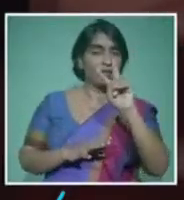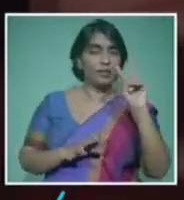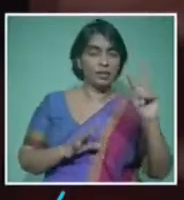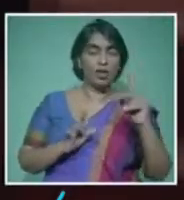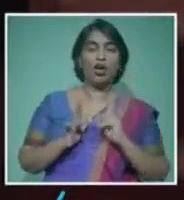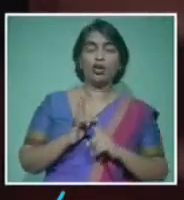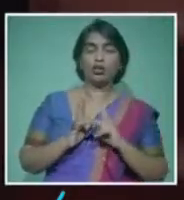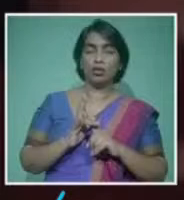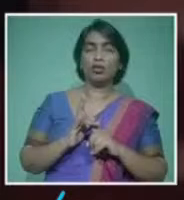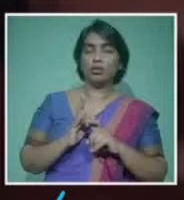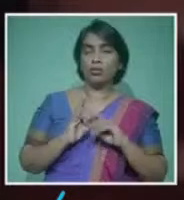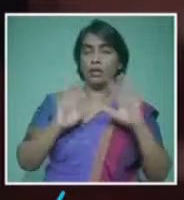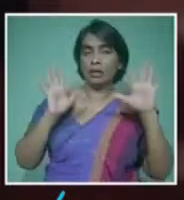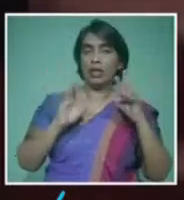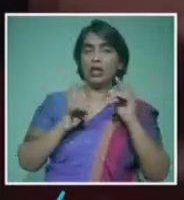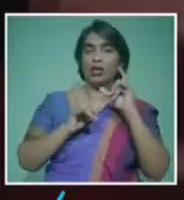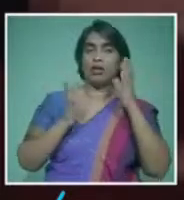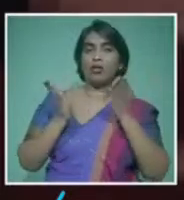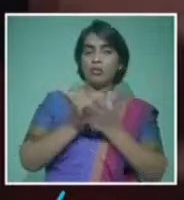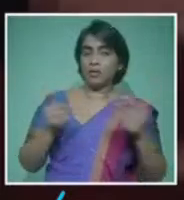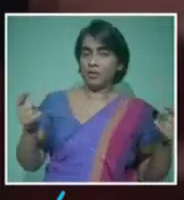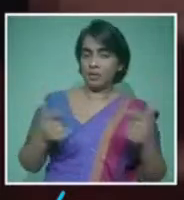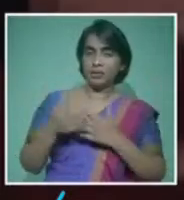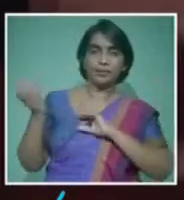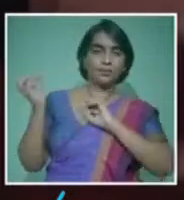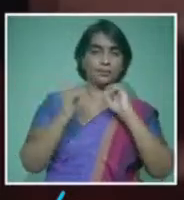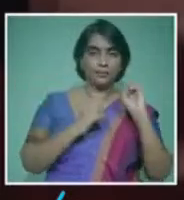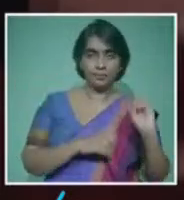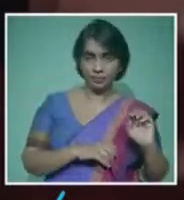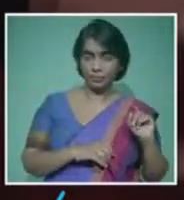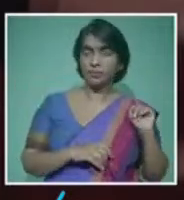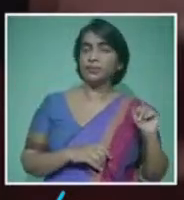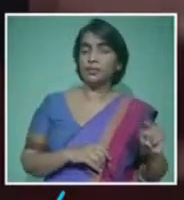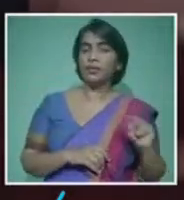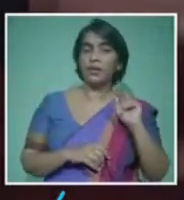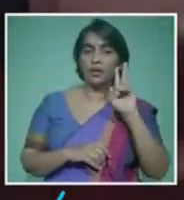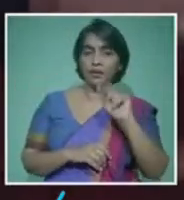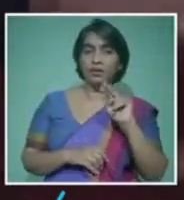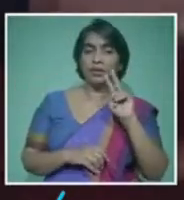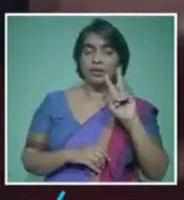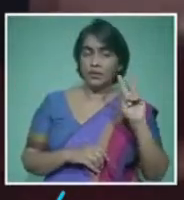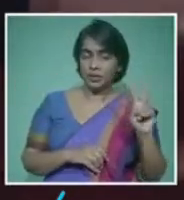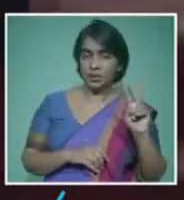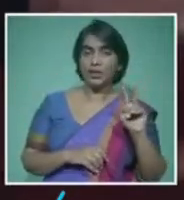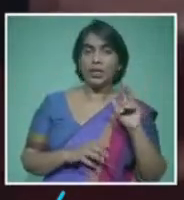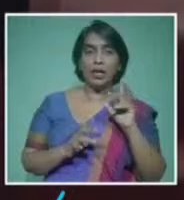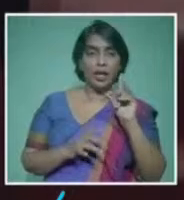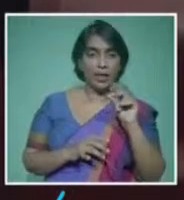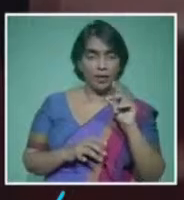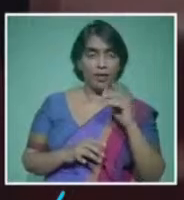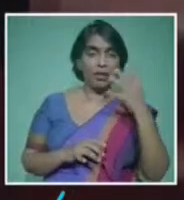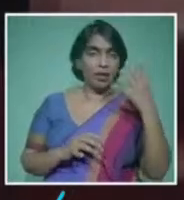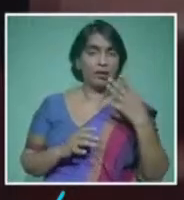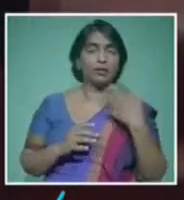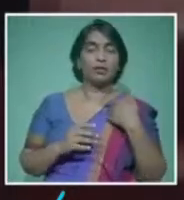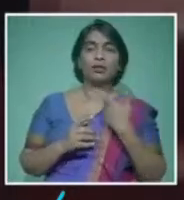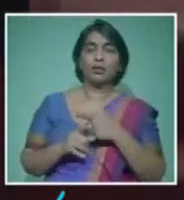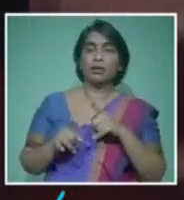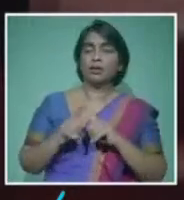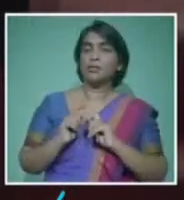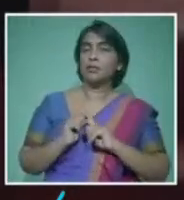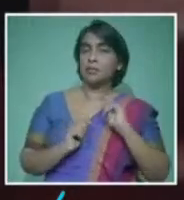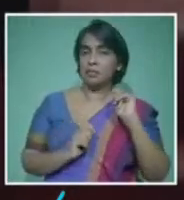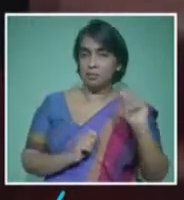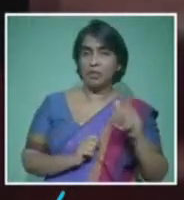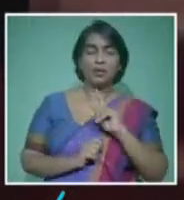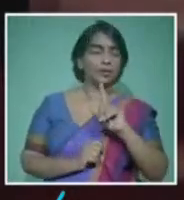කොළඹ වරායට ගෙනවිත් ඇත මෙම සමාගම 2022 11/4 වන දින විවෘත ගිණුම් ක්‍රමය යටතේ ගෙවීම කරන